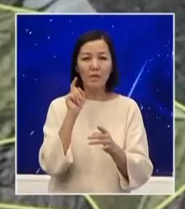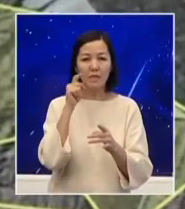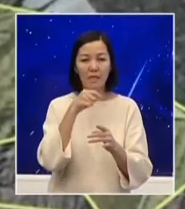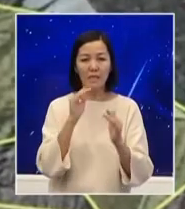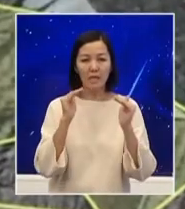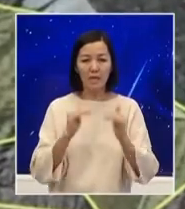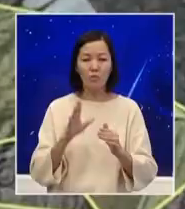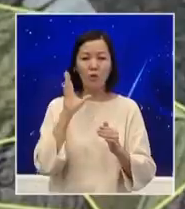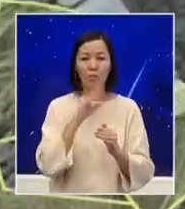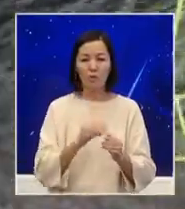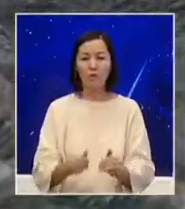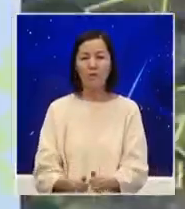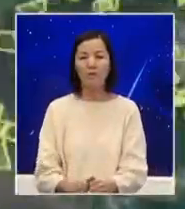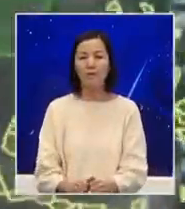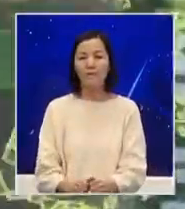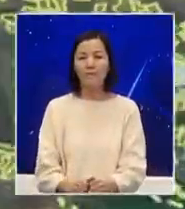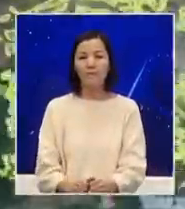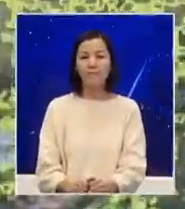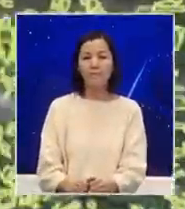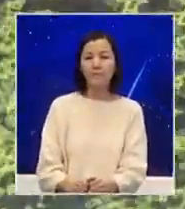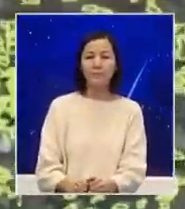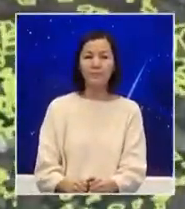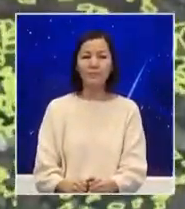уақытын қысқартуға мүмкіндік туады.